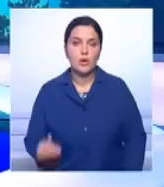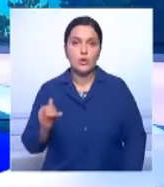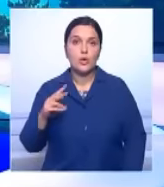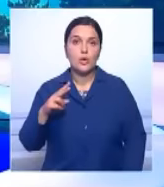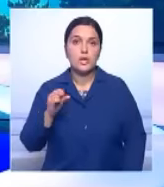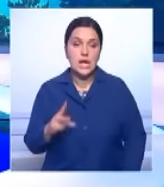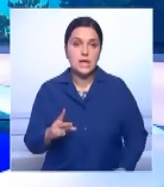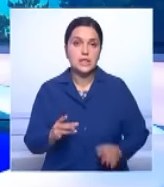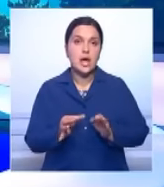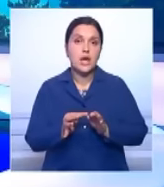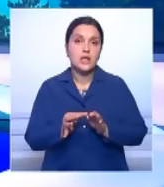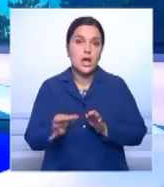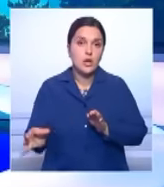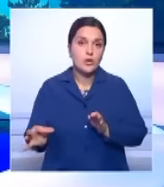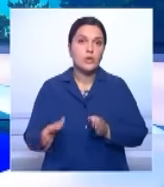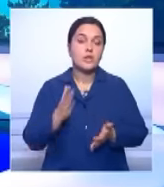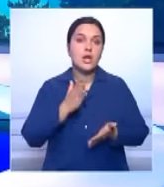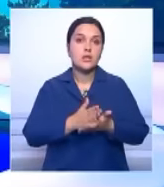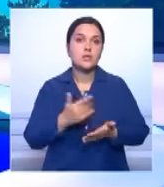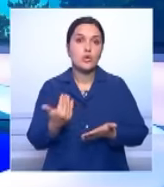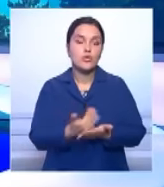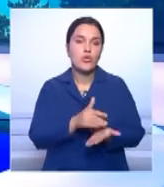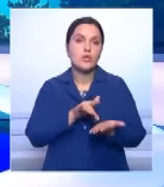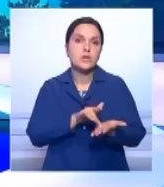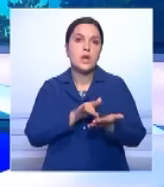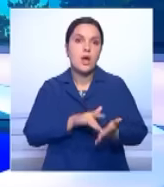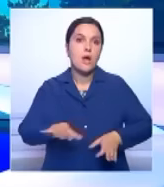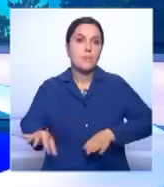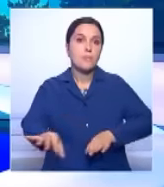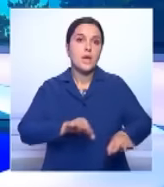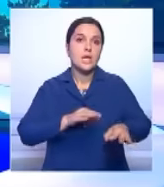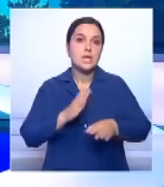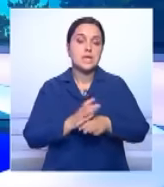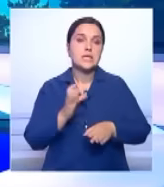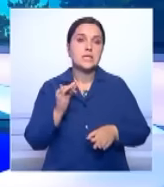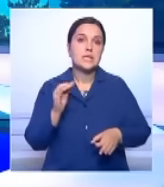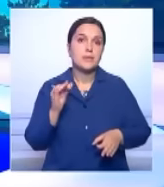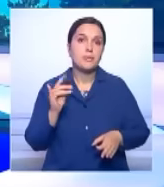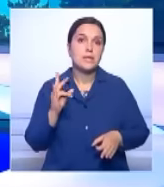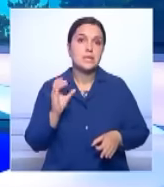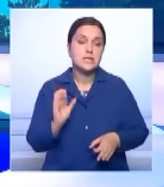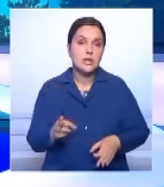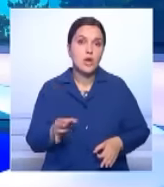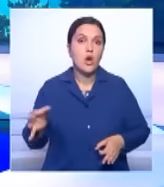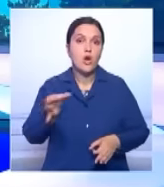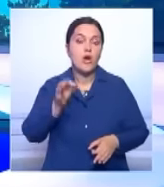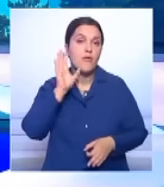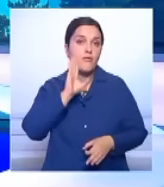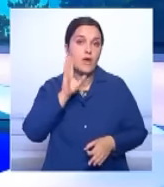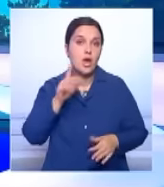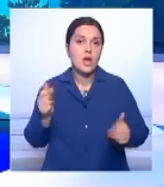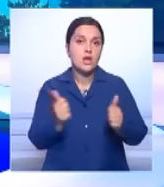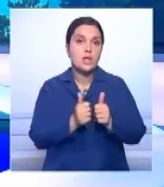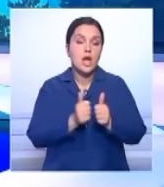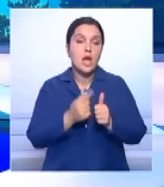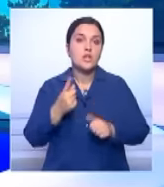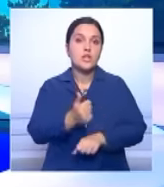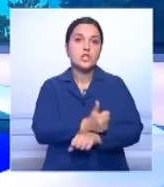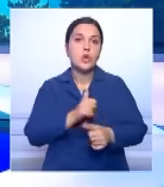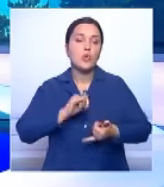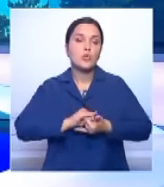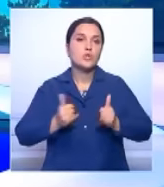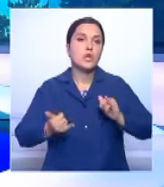В Уланском районе на востоке страны реализуют новый туристический проект. В центре внимания Сибинские озера. Они расположены всего в часе езды